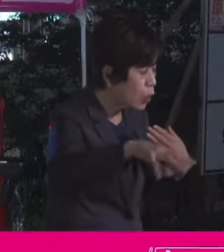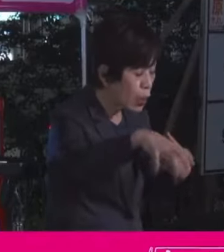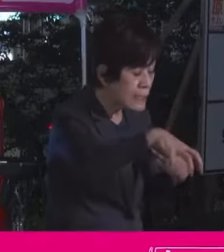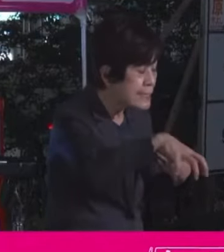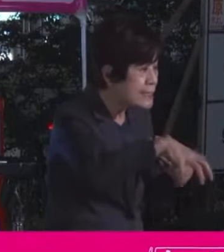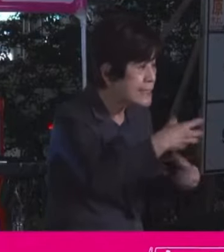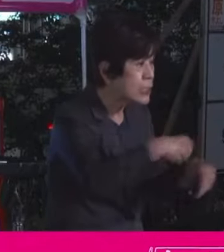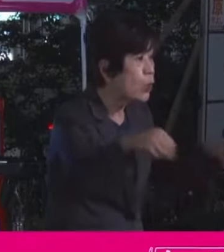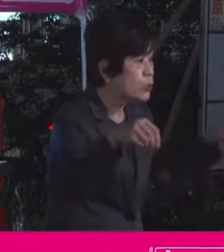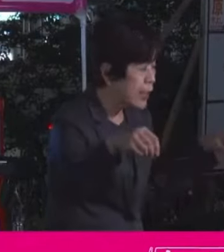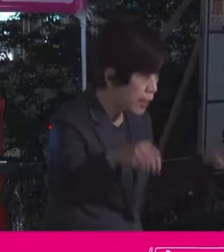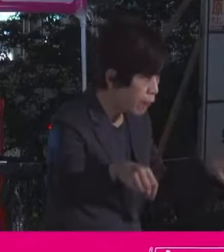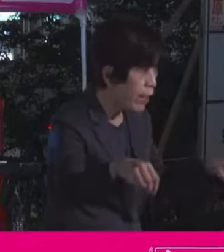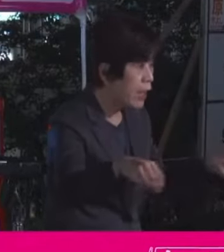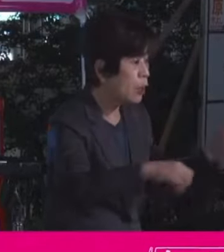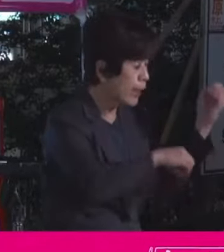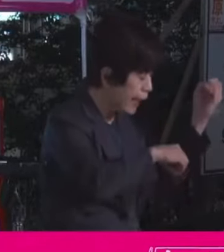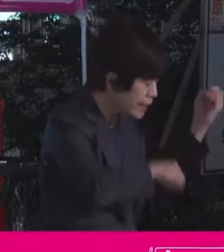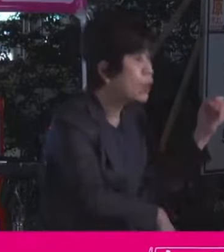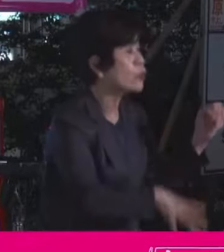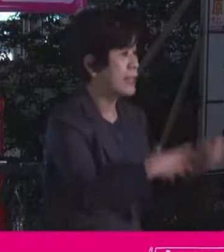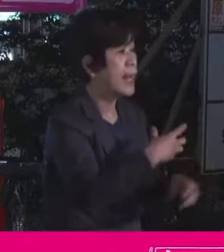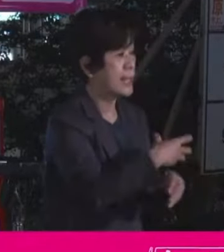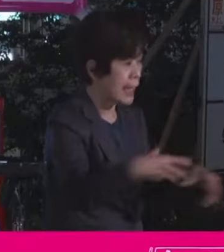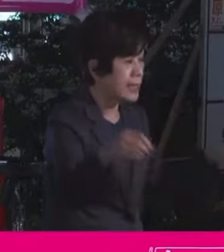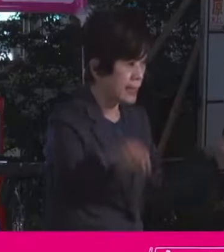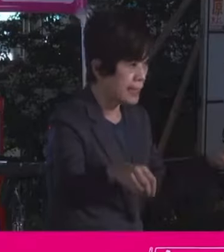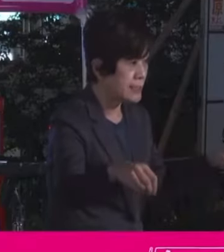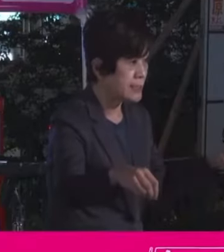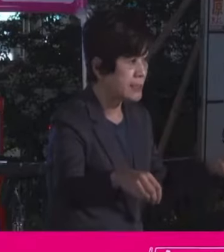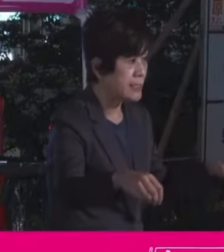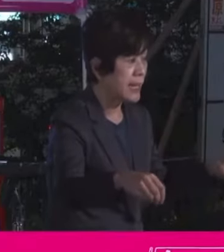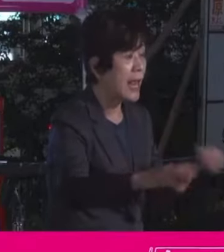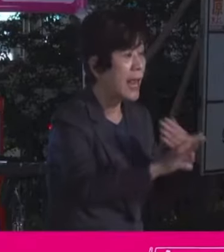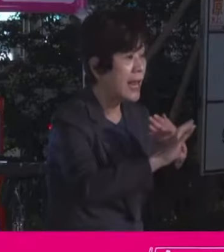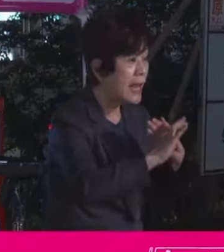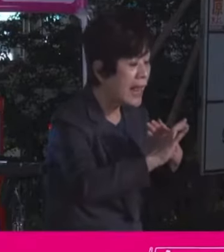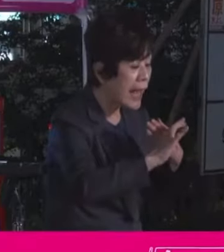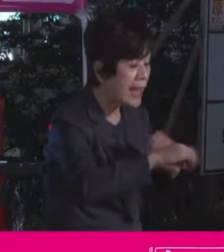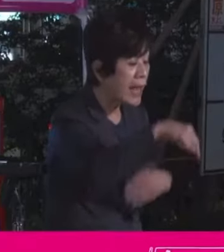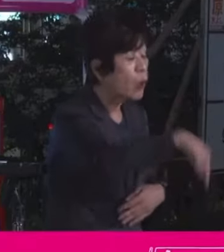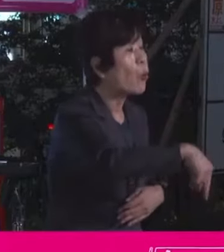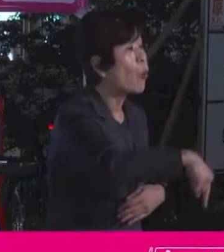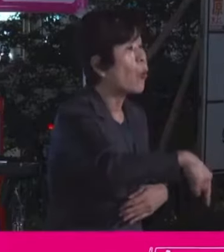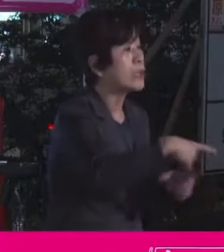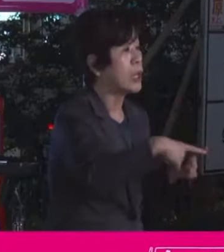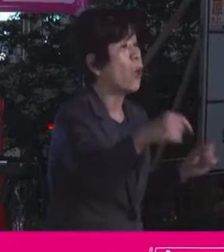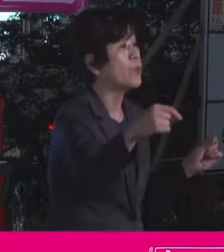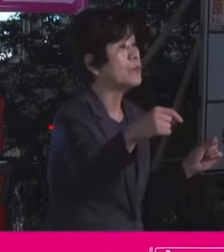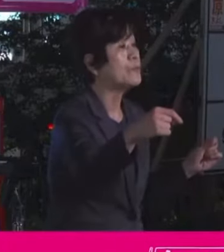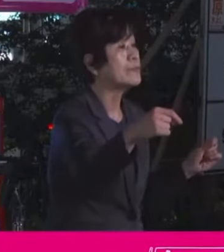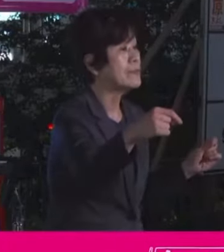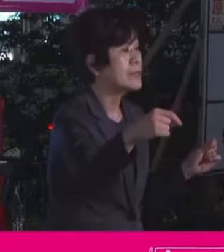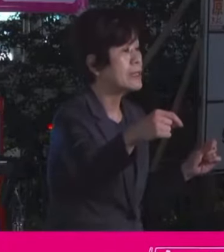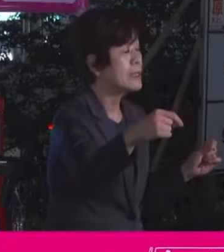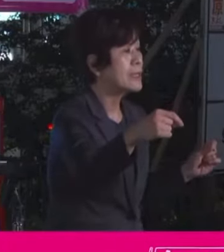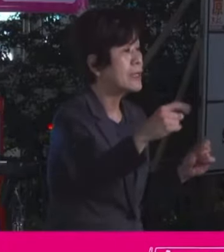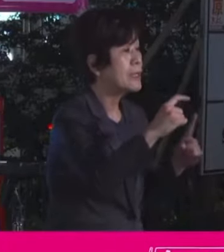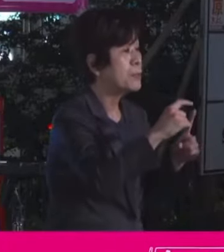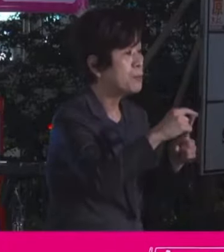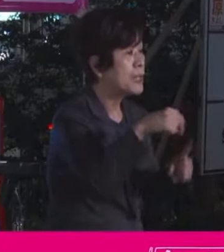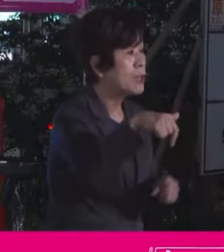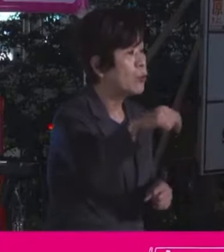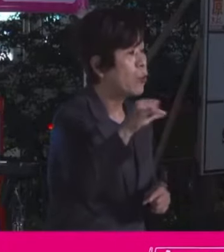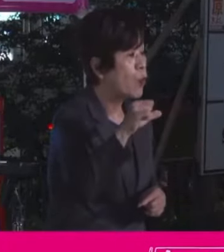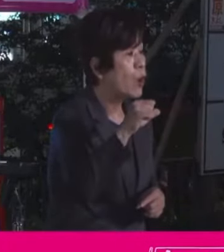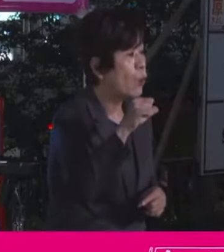運営されております。例外がここです。例外がここだけなんです。 PFAS の問題、や